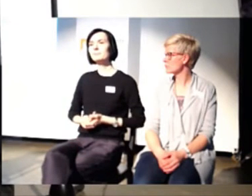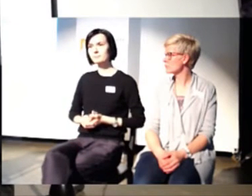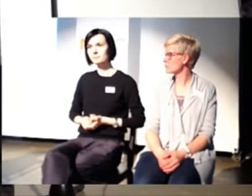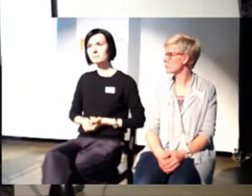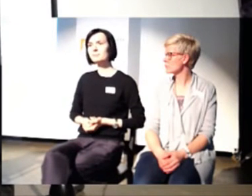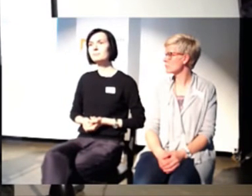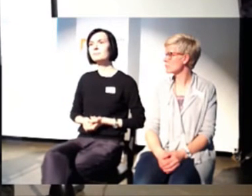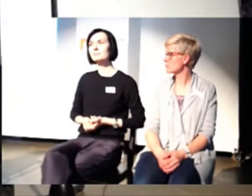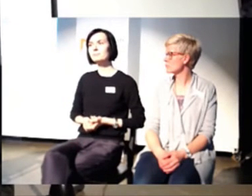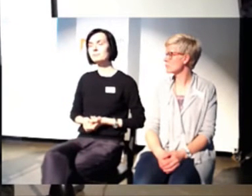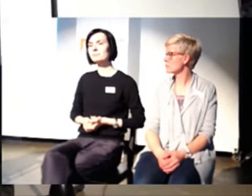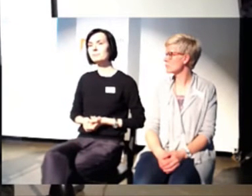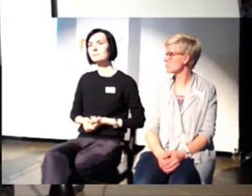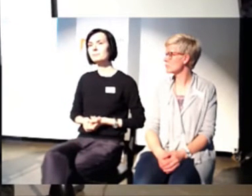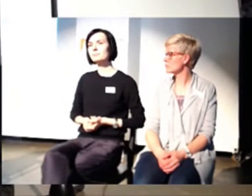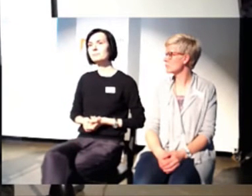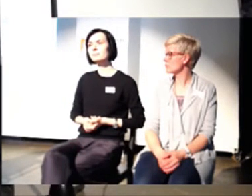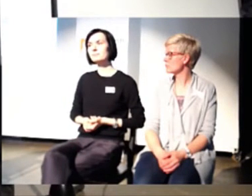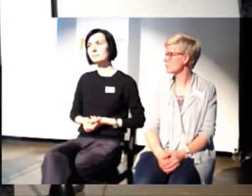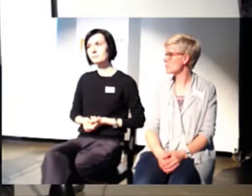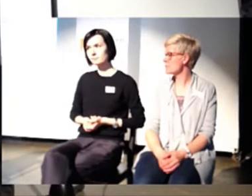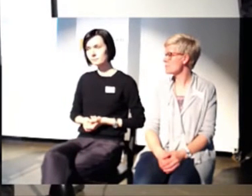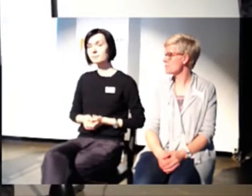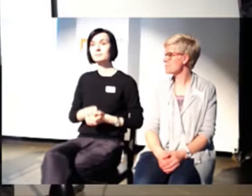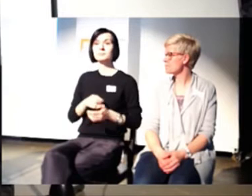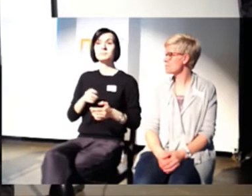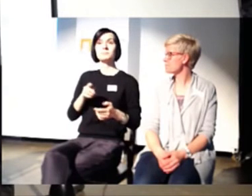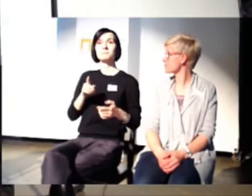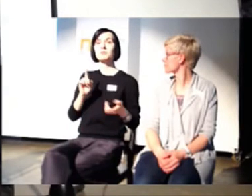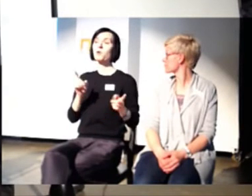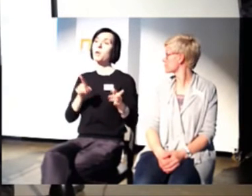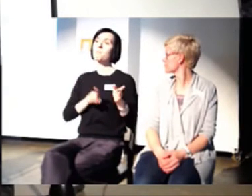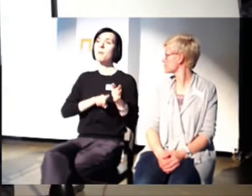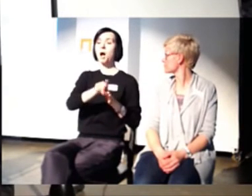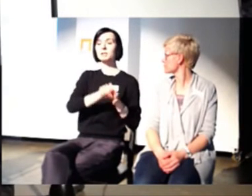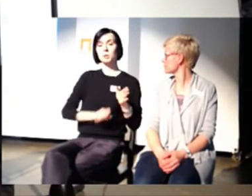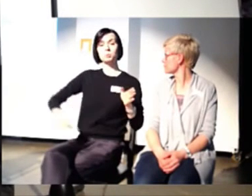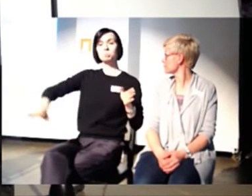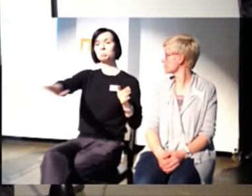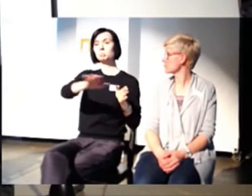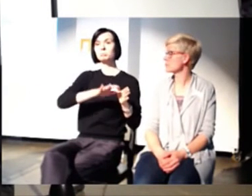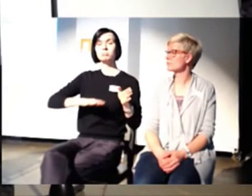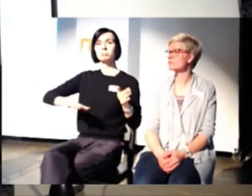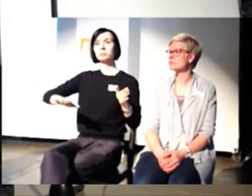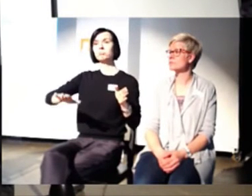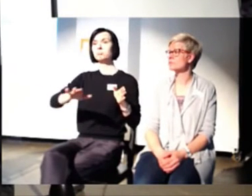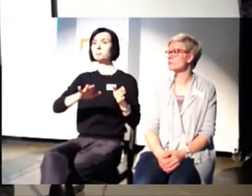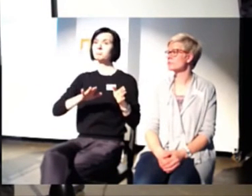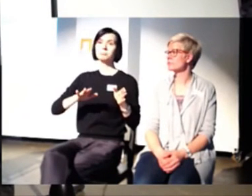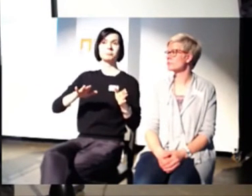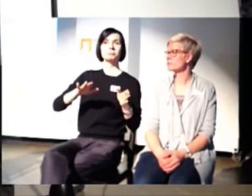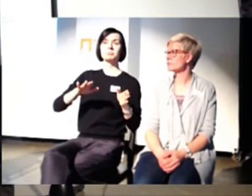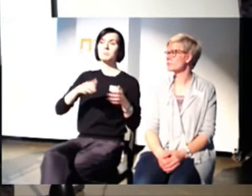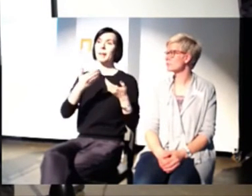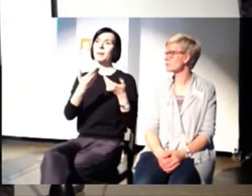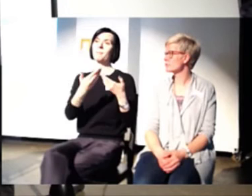määrittyy hyvin paljon, että maaseudulla ei välttämättä pysty tarjoamaan niin paljon kontakteja gallerioihin